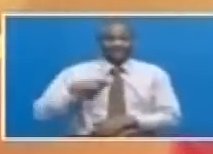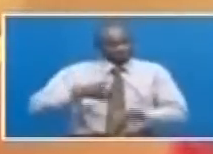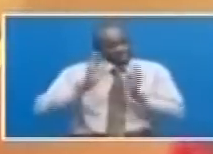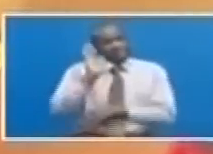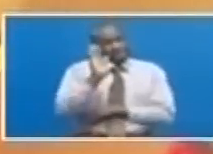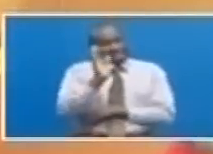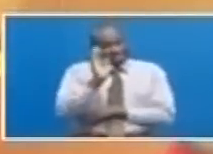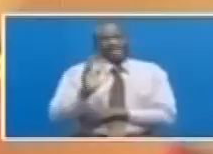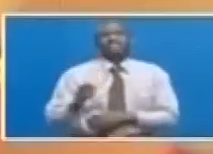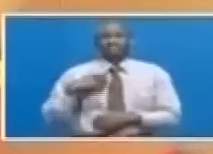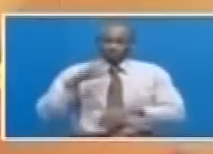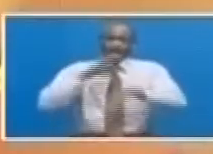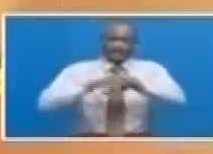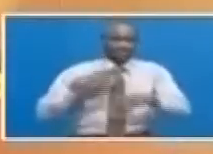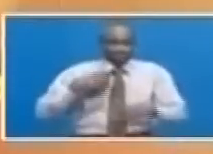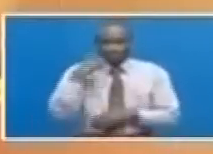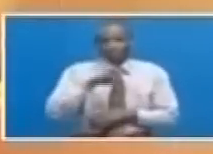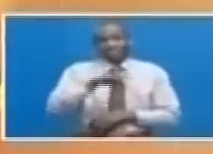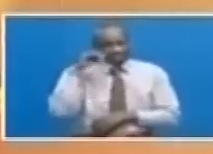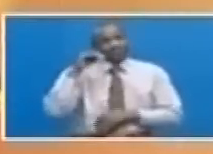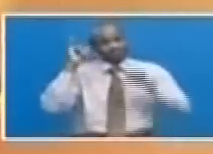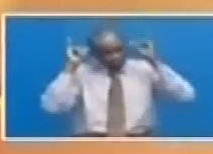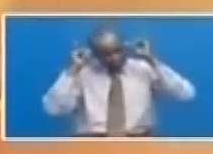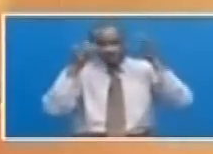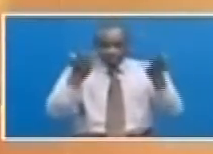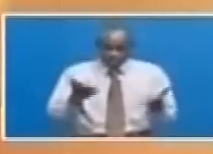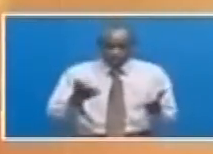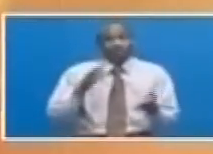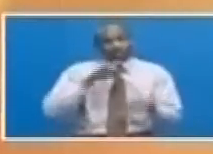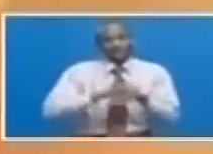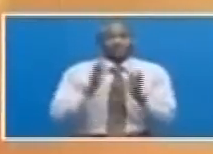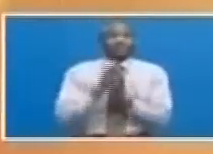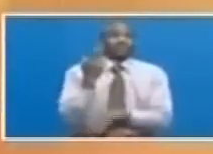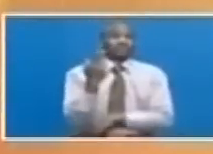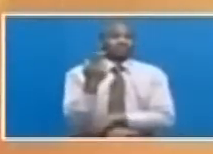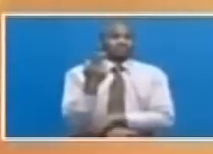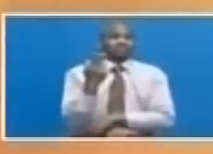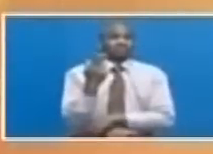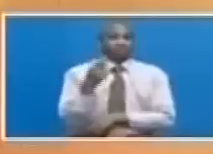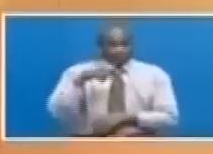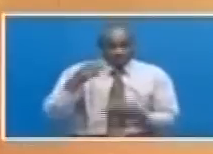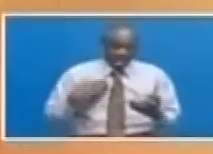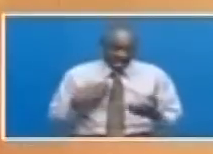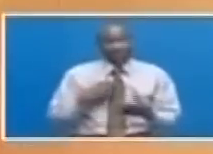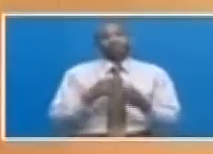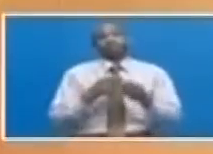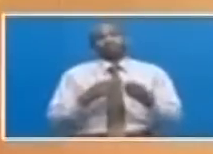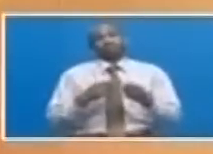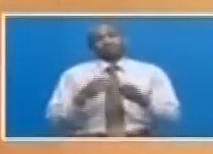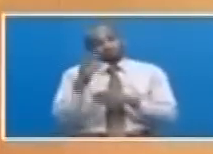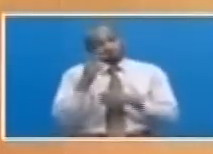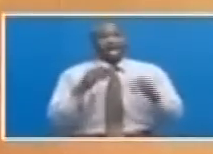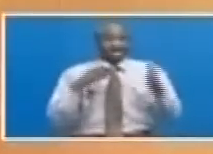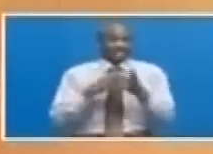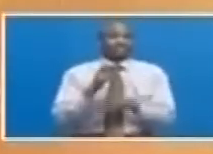kupambana na wizi wa mifugo, ambao ni mbinu ya kuwafanyia washukiwa wa wizi na vile vile umiliki wa silaha haramu ili